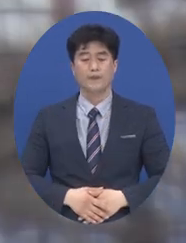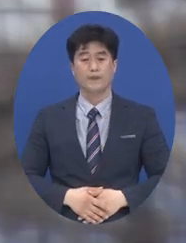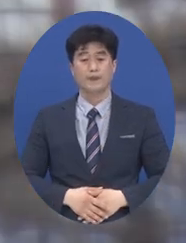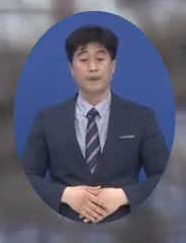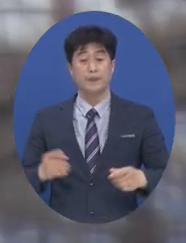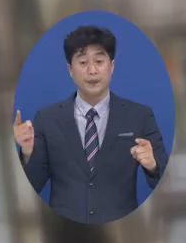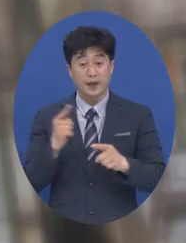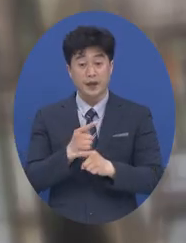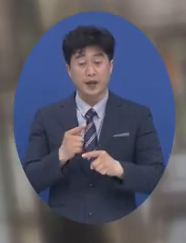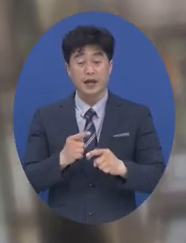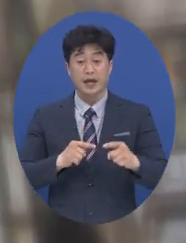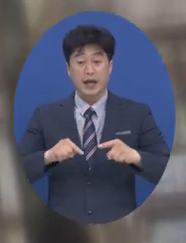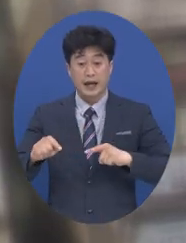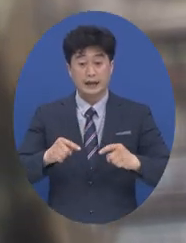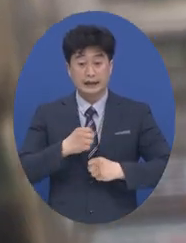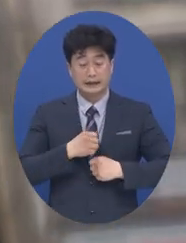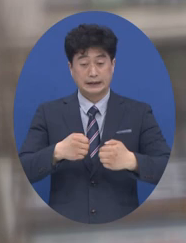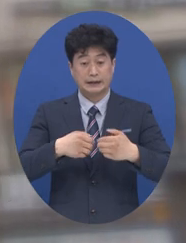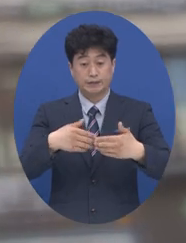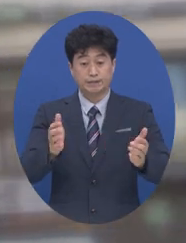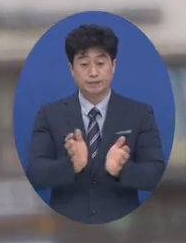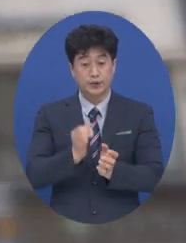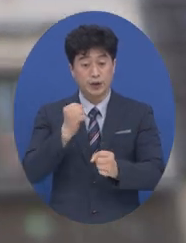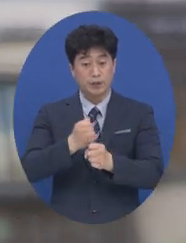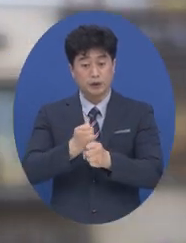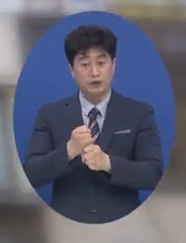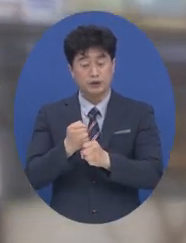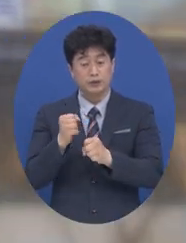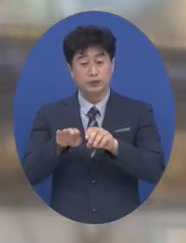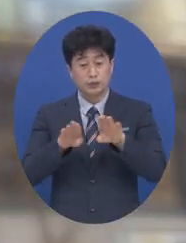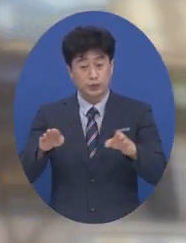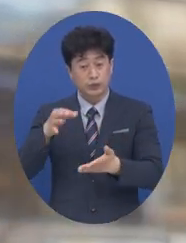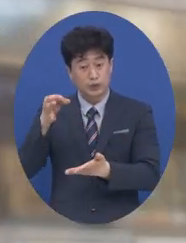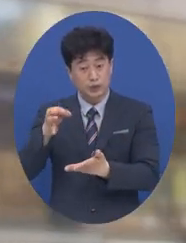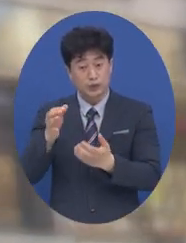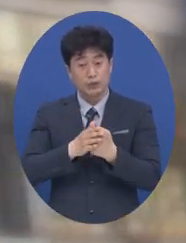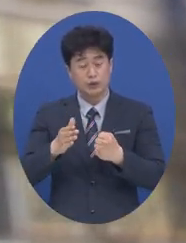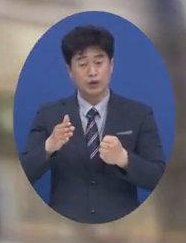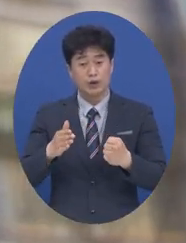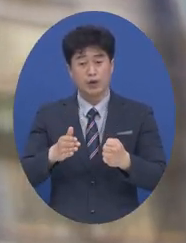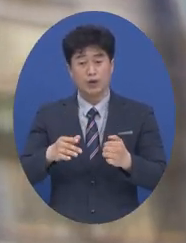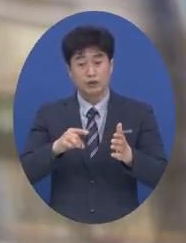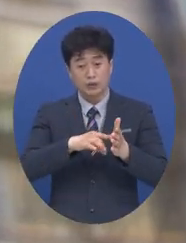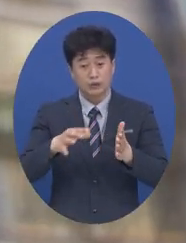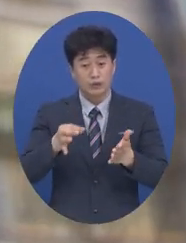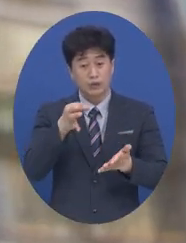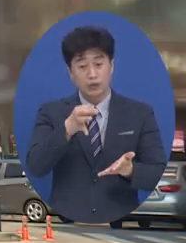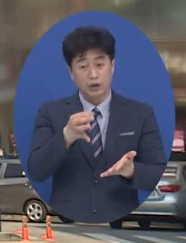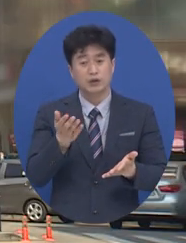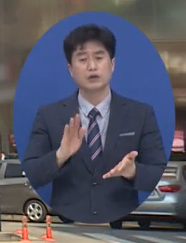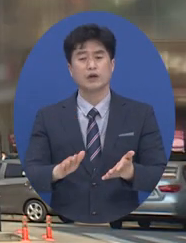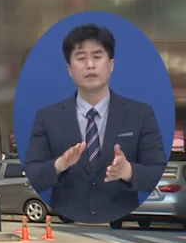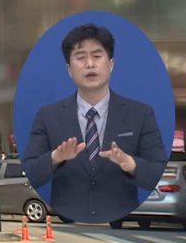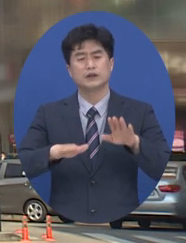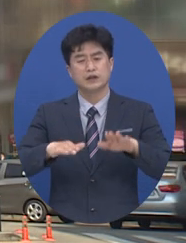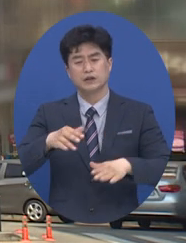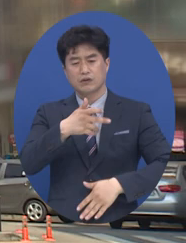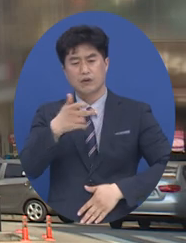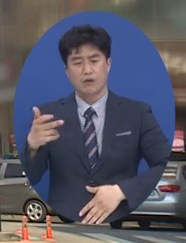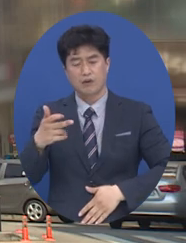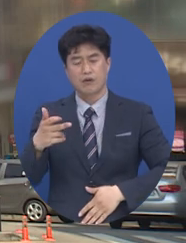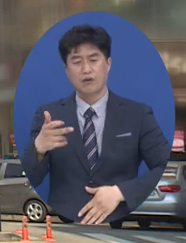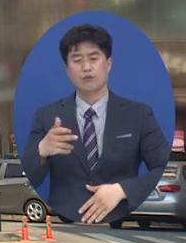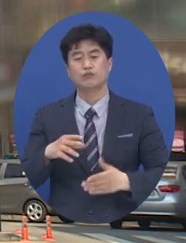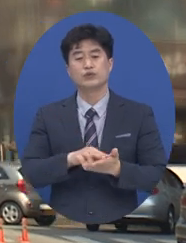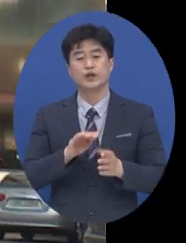대신 행안부가 만든 건축물 시가표준액 을 기준으로 시군에서 세금을 부과하고 있지만 실제 스테 와 차이가 커 현실화에 한다 목소리가